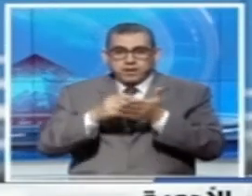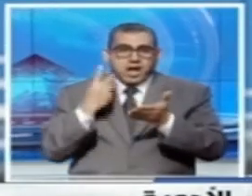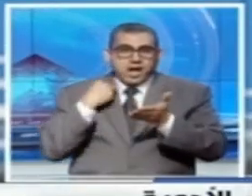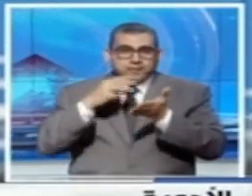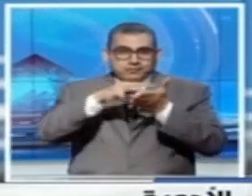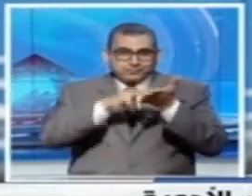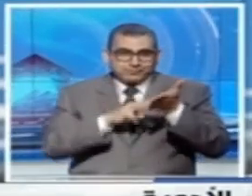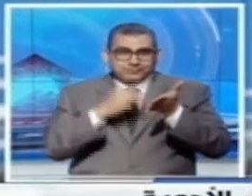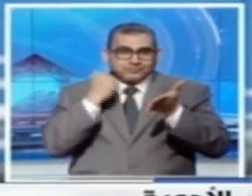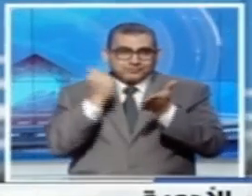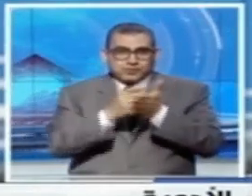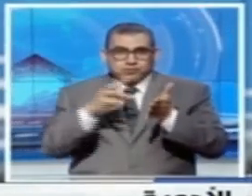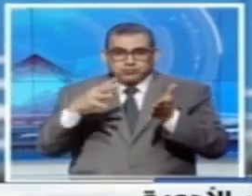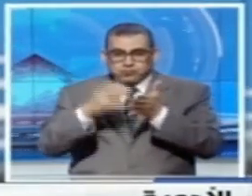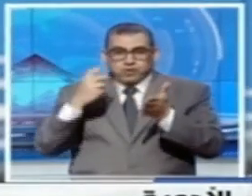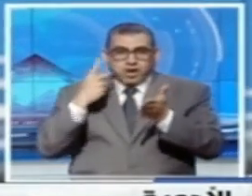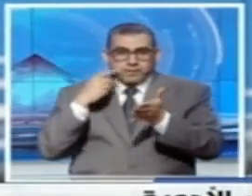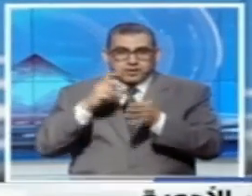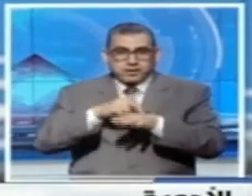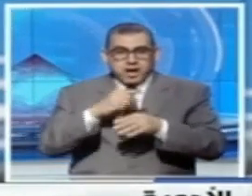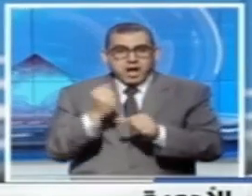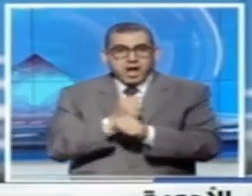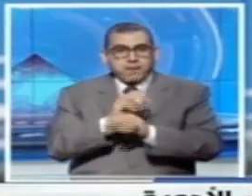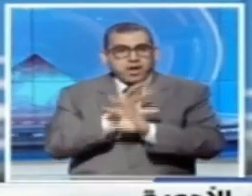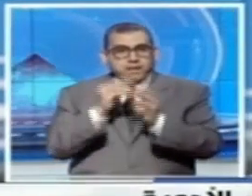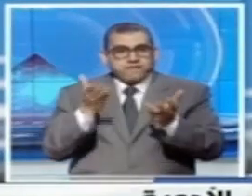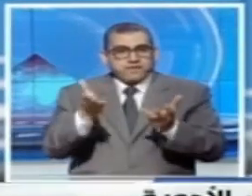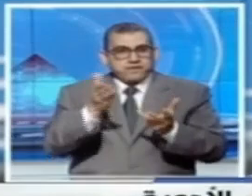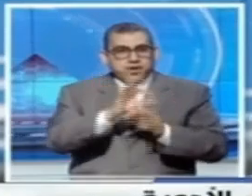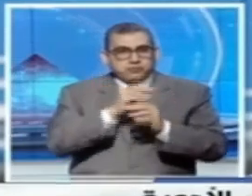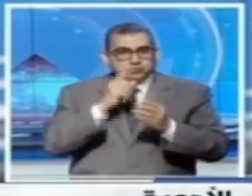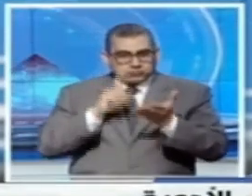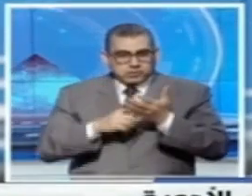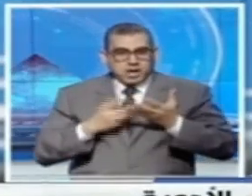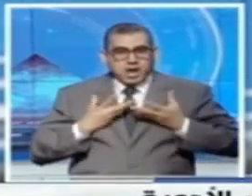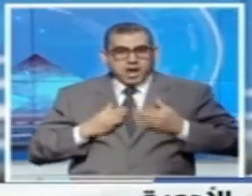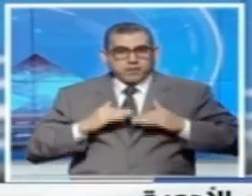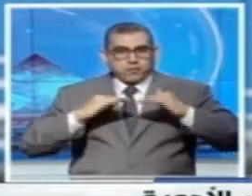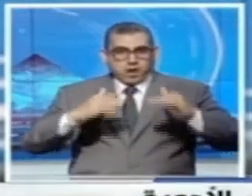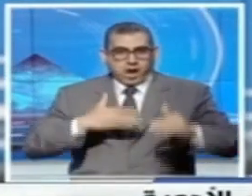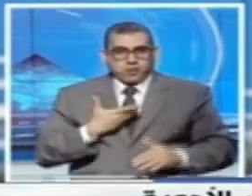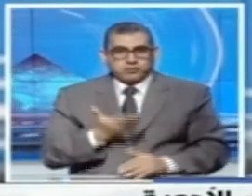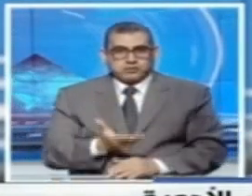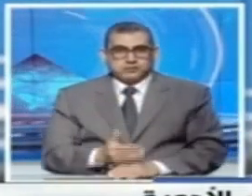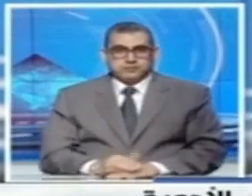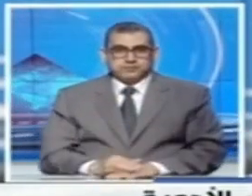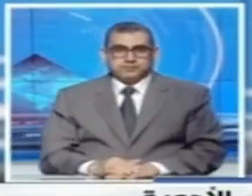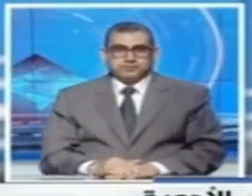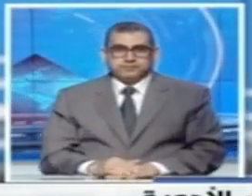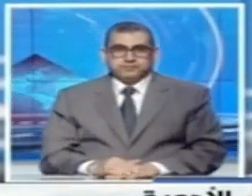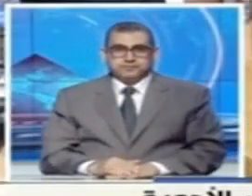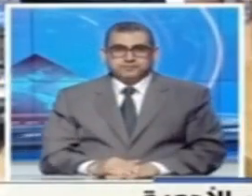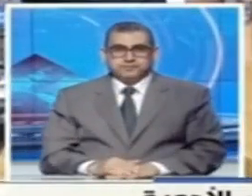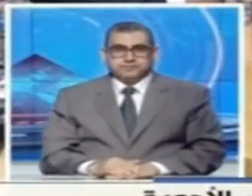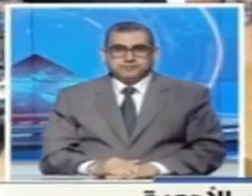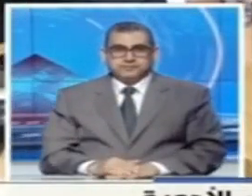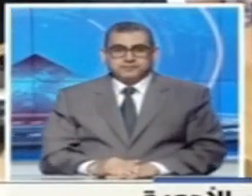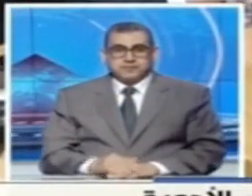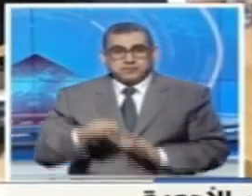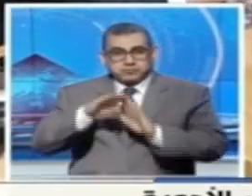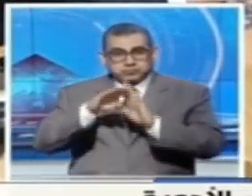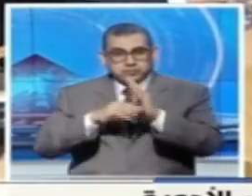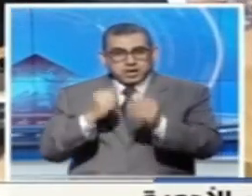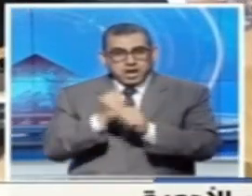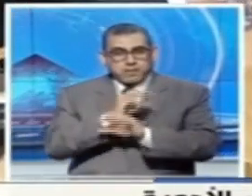الخاص بالمستلزم الطبي للعمل على توفير تلك المستلزمات بشكل آمن. نتابع. في إطار العمل على